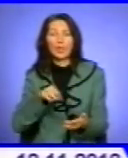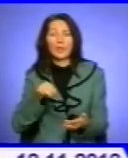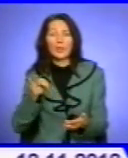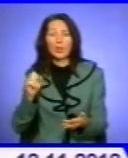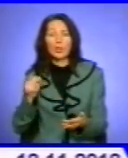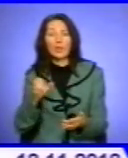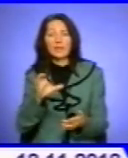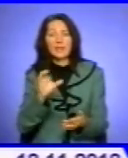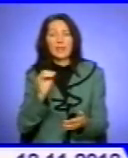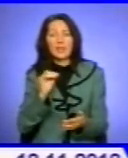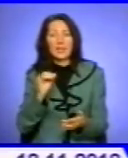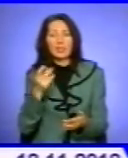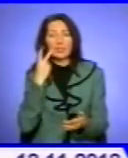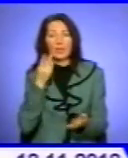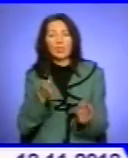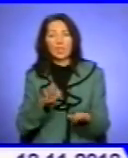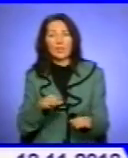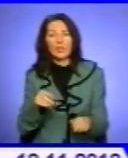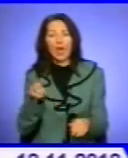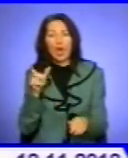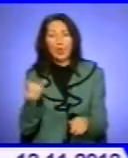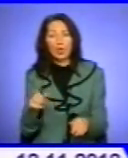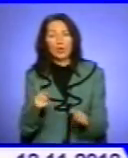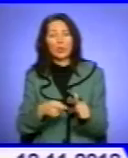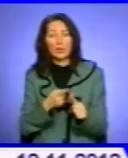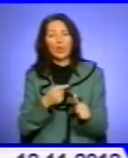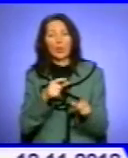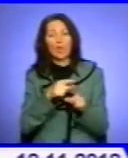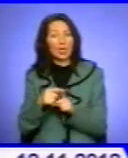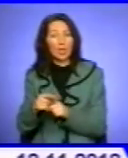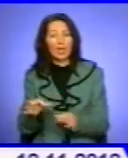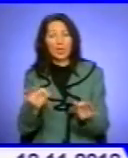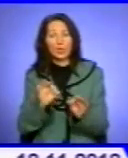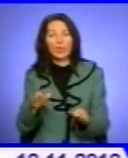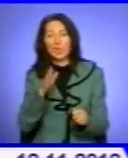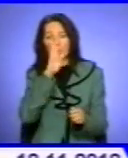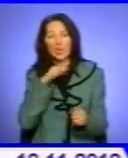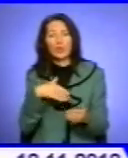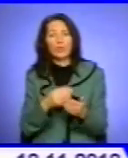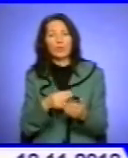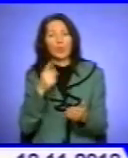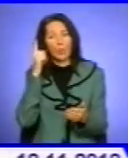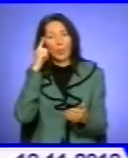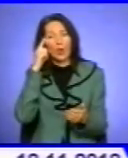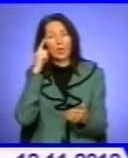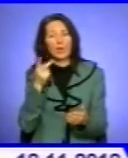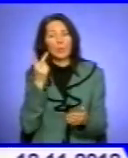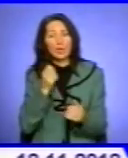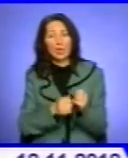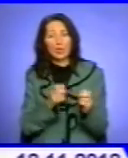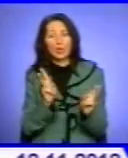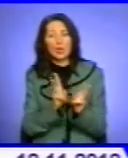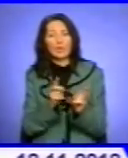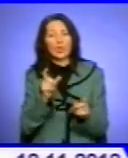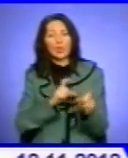Ілліч завжди залишався людиною з великої літери. Ніколи не зраджував своїм поглядам. Він часто зустрічався зі студентами,